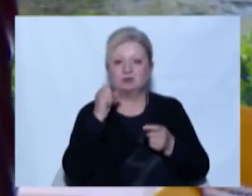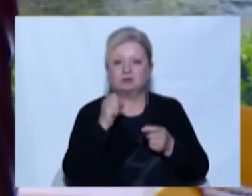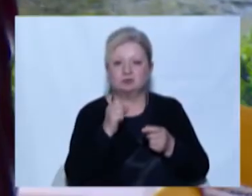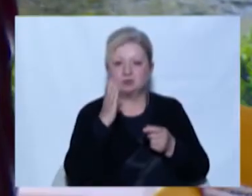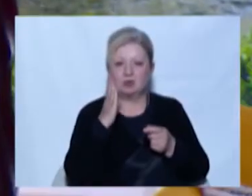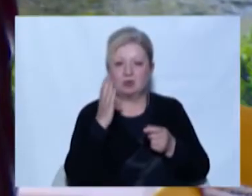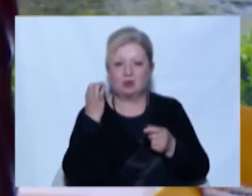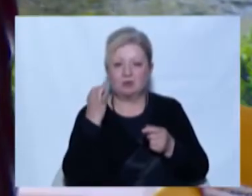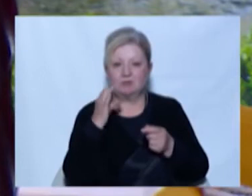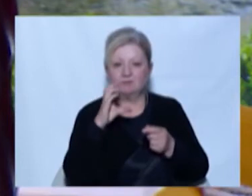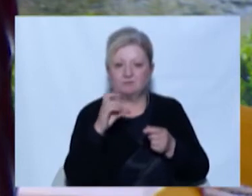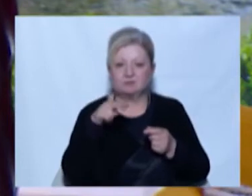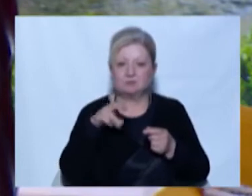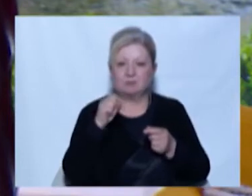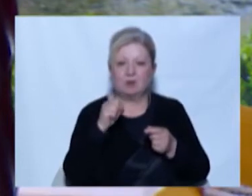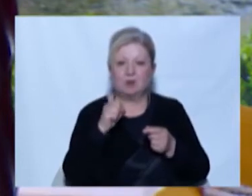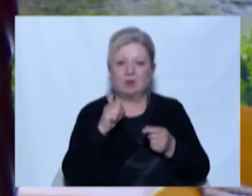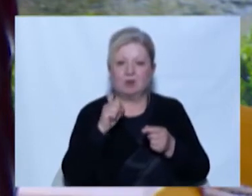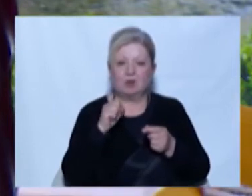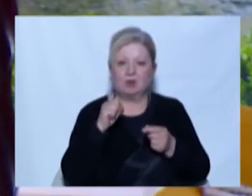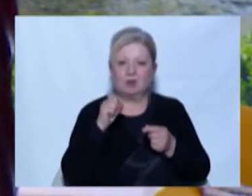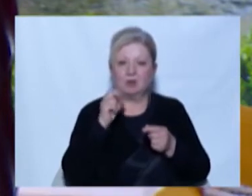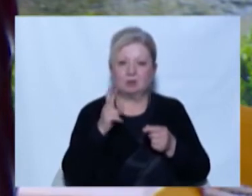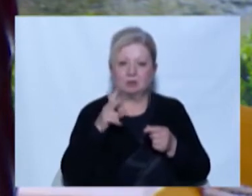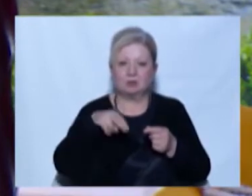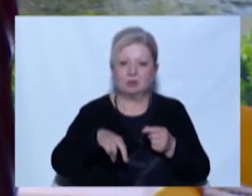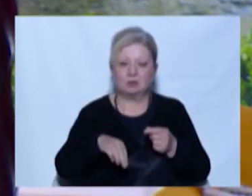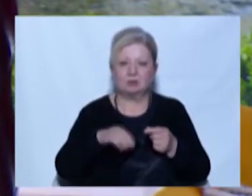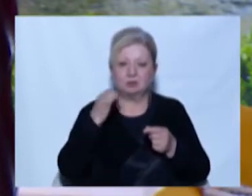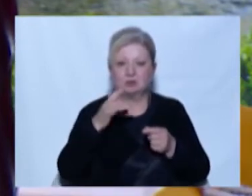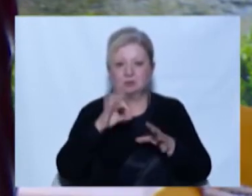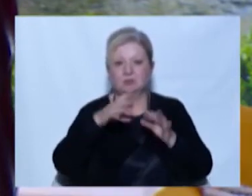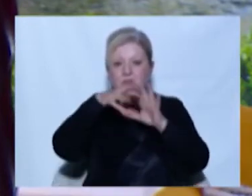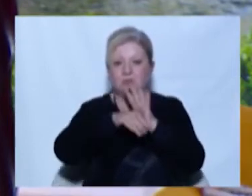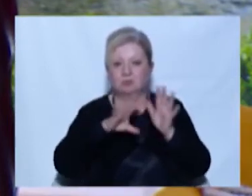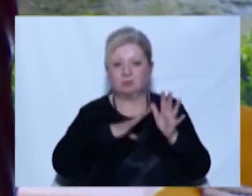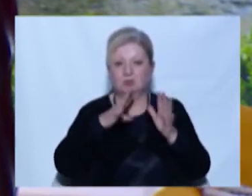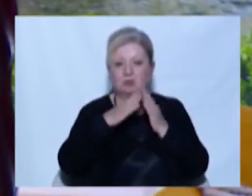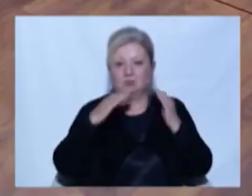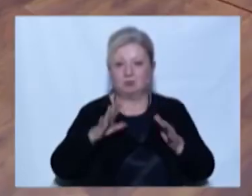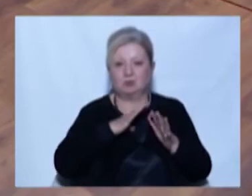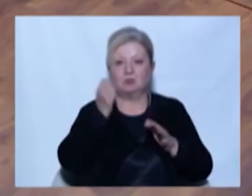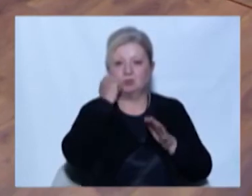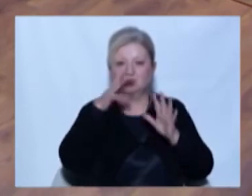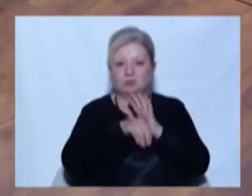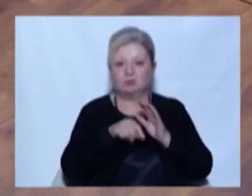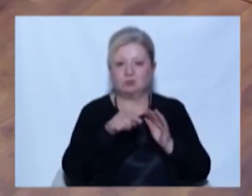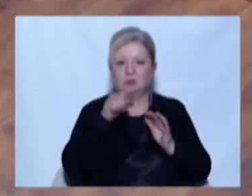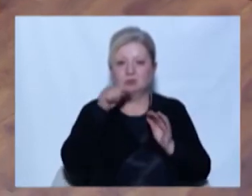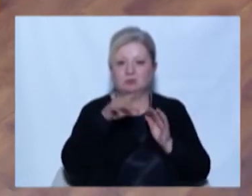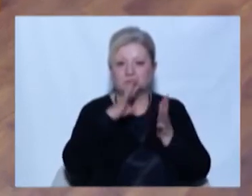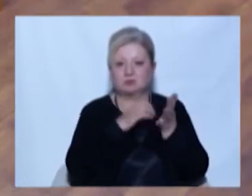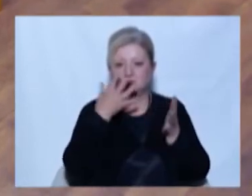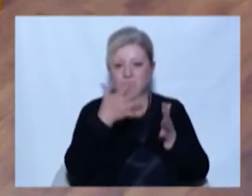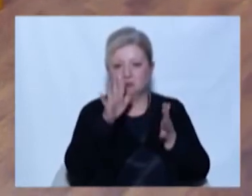ვარშავის ერქვა, მაგრამ თვითონ შტაბბინა ამ ორგანიზაციისა იმყოფებოდა მოსკოვში. ფაქტიურად 1945